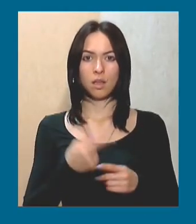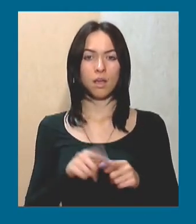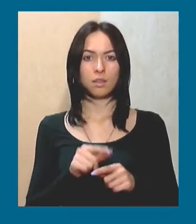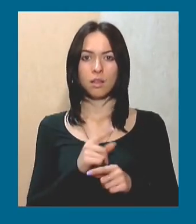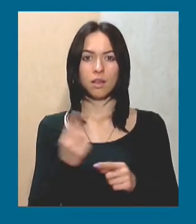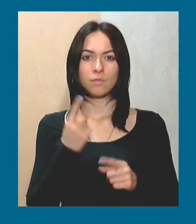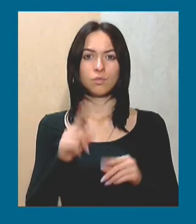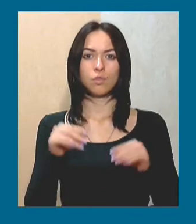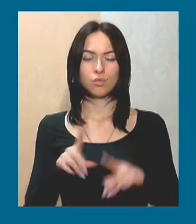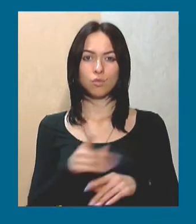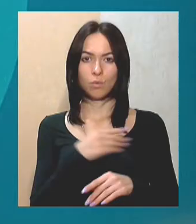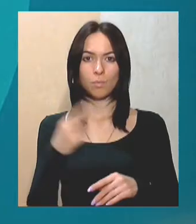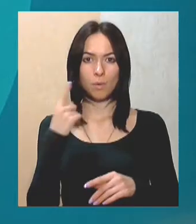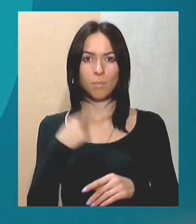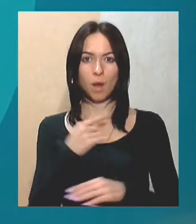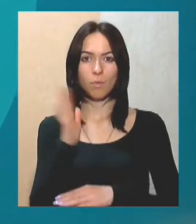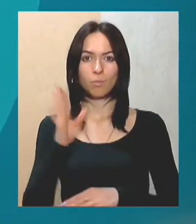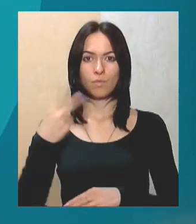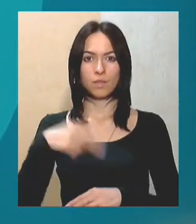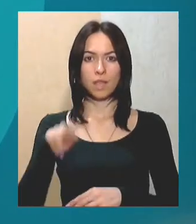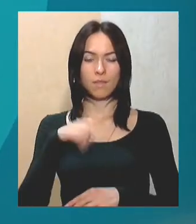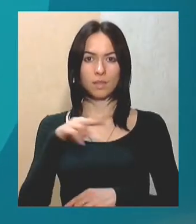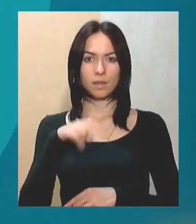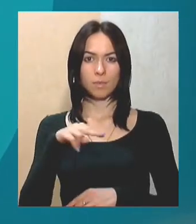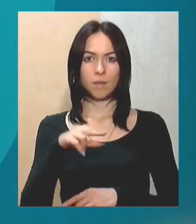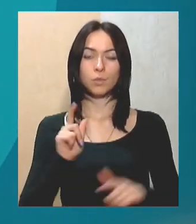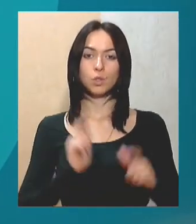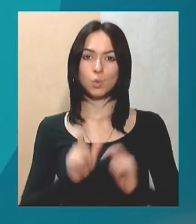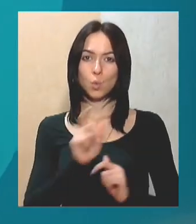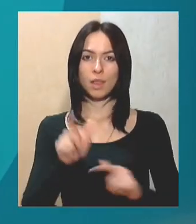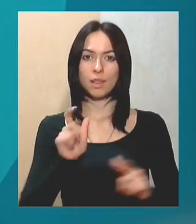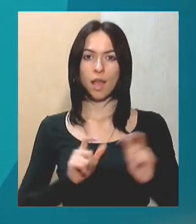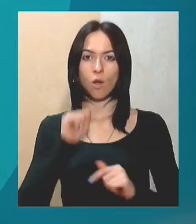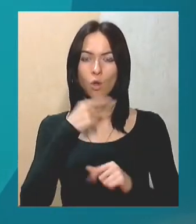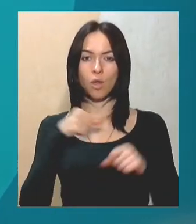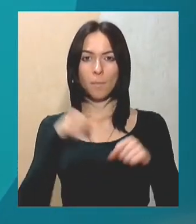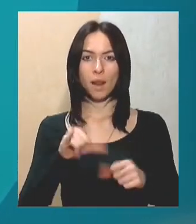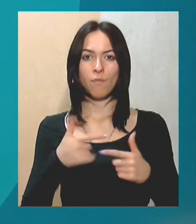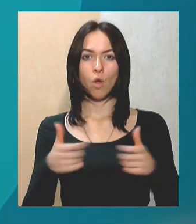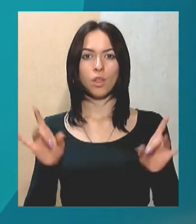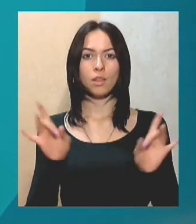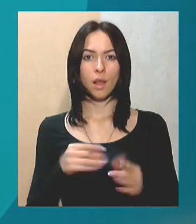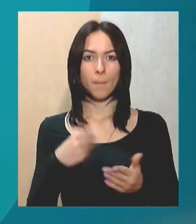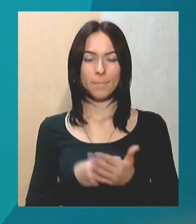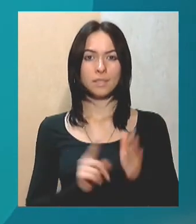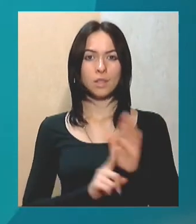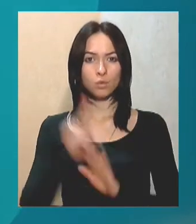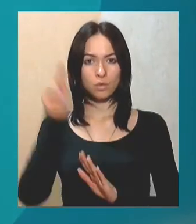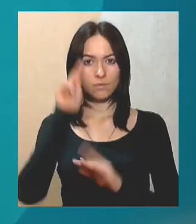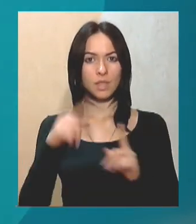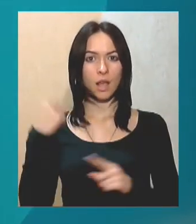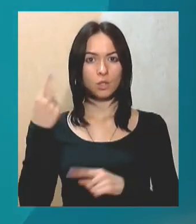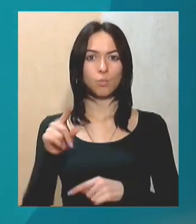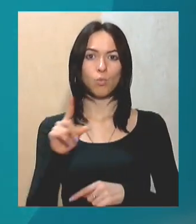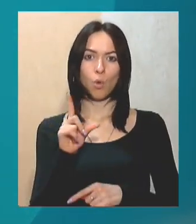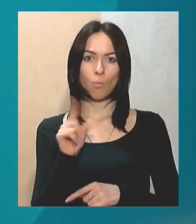проголосуємо 20 декабря. Студенти коледжу економіки, права та готельно-ресторанного бізнесу розпочнуть навчання наступного